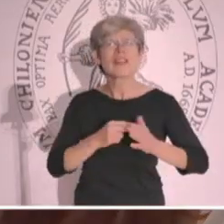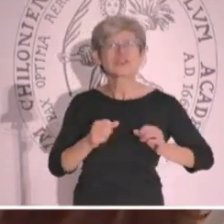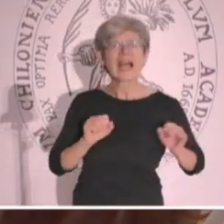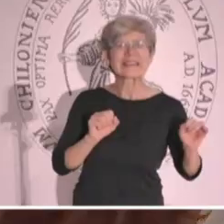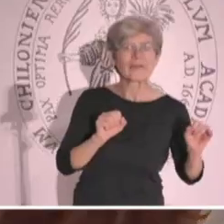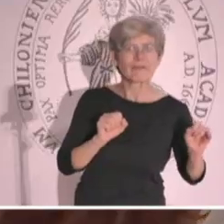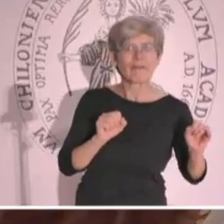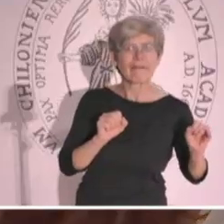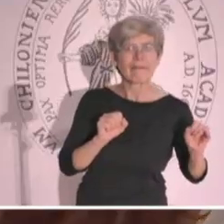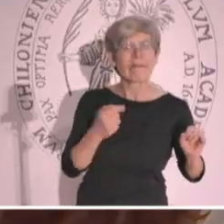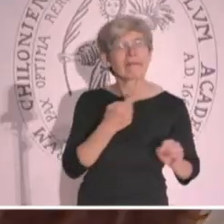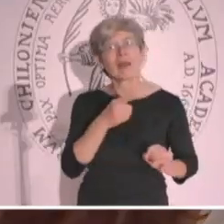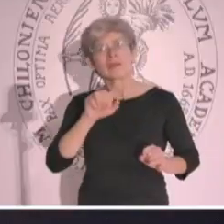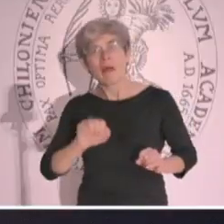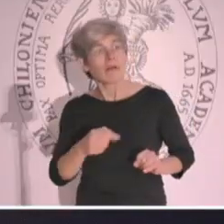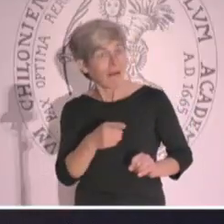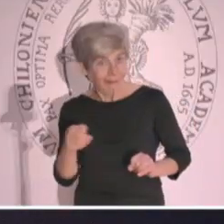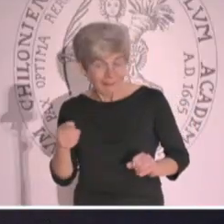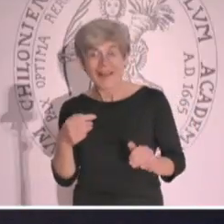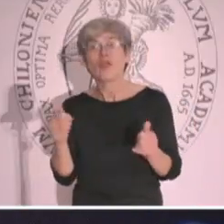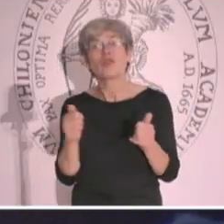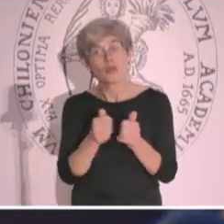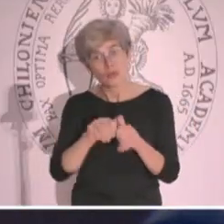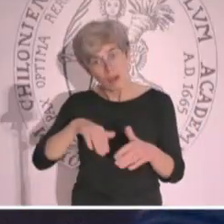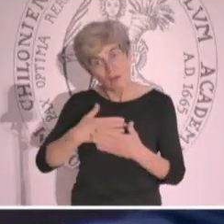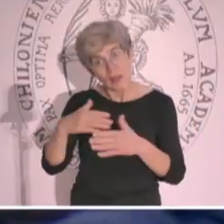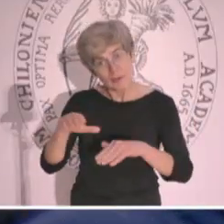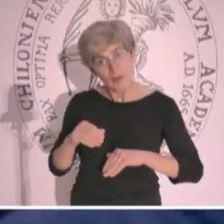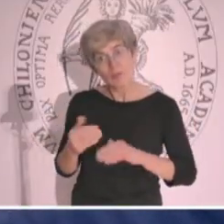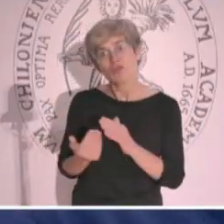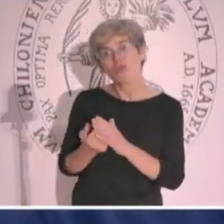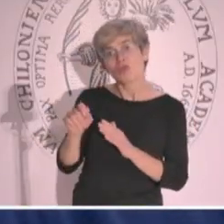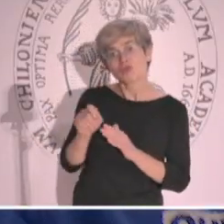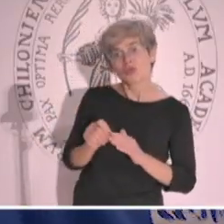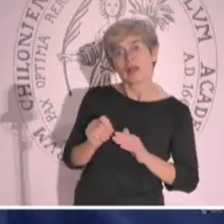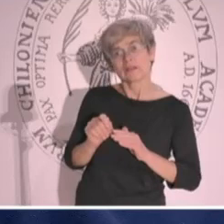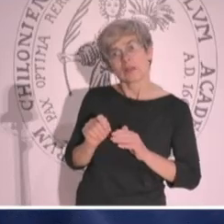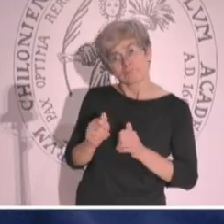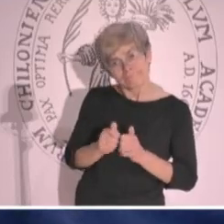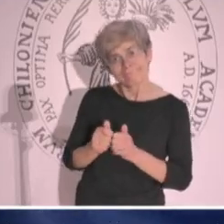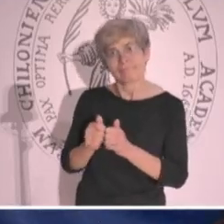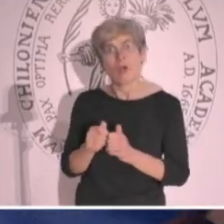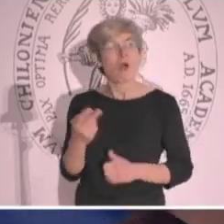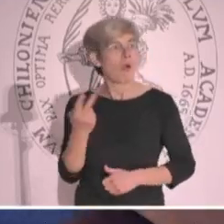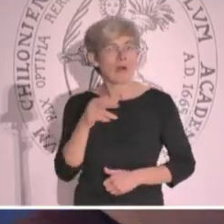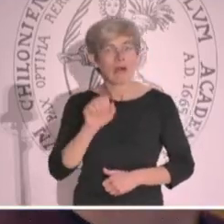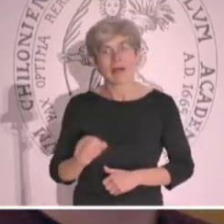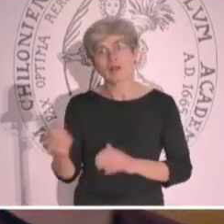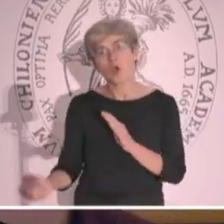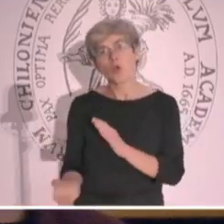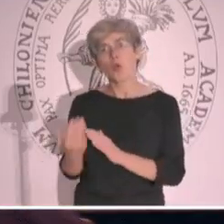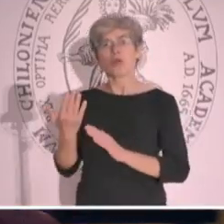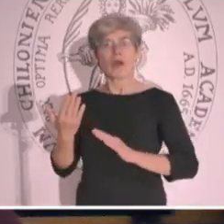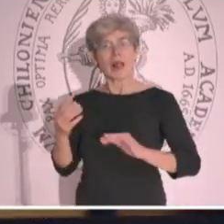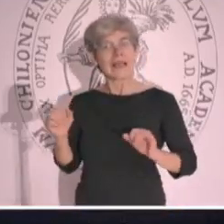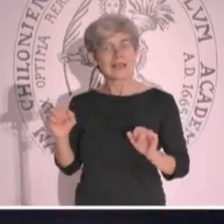Tutor tätig sein, zum Beispiel dann für andere Studierende. Oder Sie können auch kulturell sich engagieren. Also da